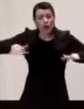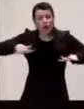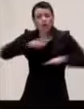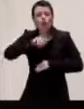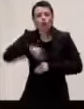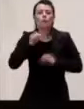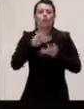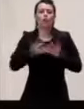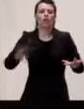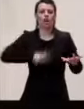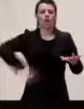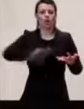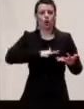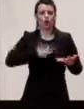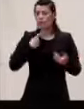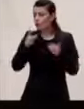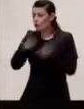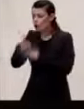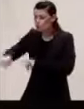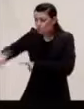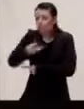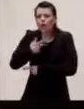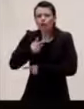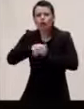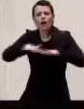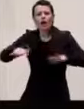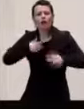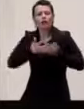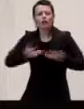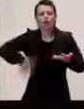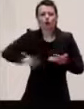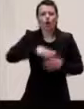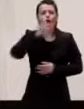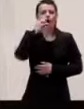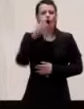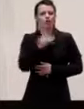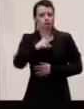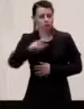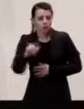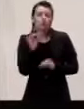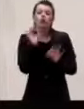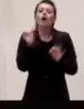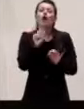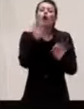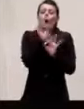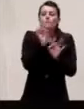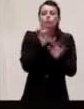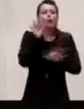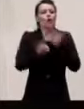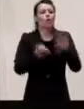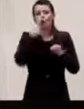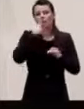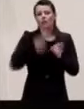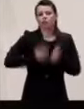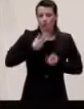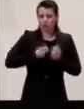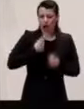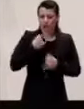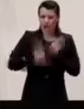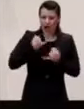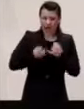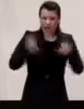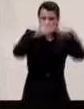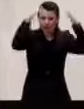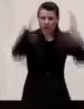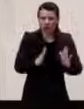ospedali e lavora sul territorio con le cioè gli hospice e le cure palliative domiciliari. Noi, soprattutto in questa fase, in